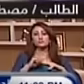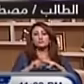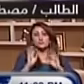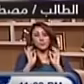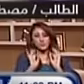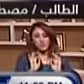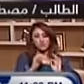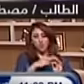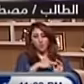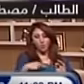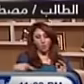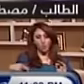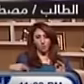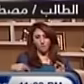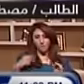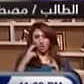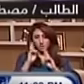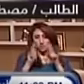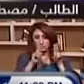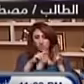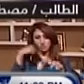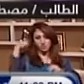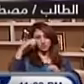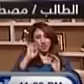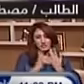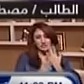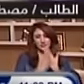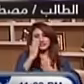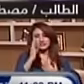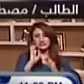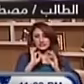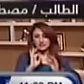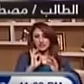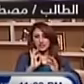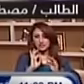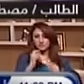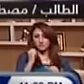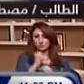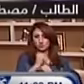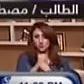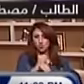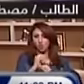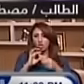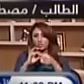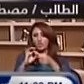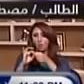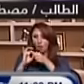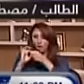الحكومه انها تجدد من نفسها، تغير طريقه تواصلها مع الناس.